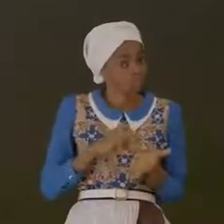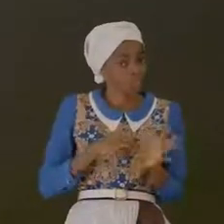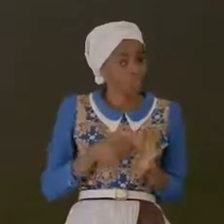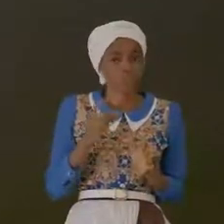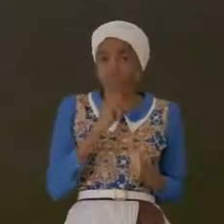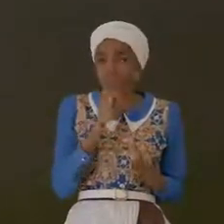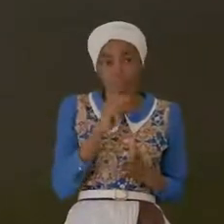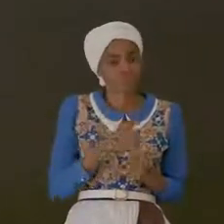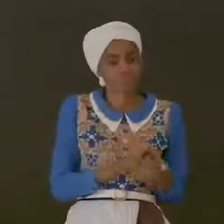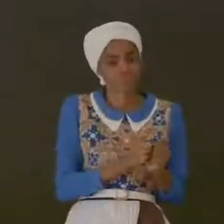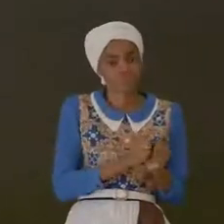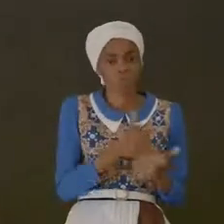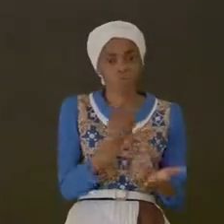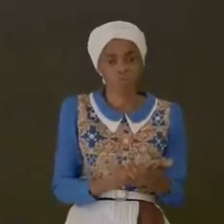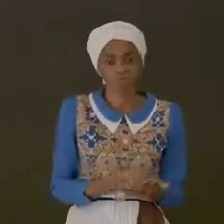plus bien.